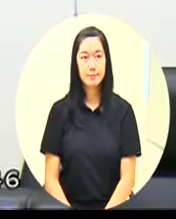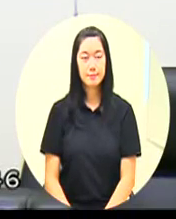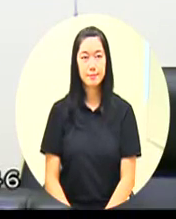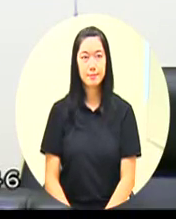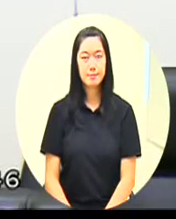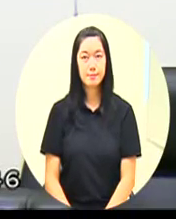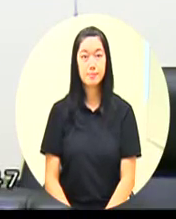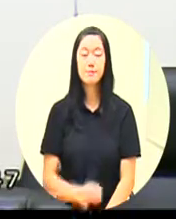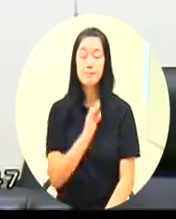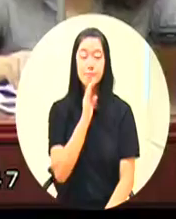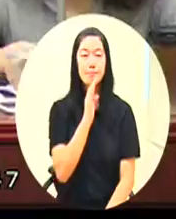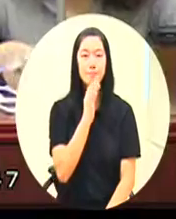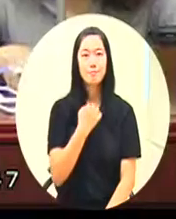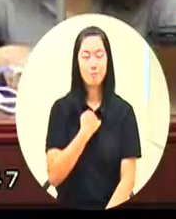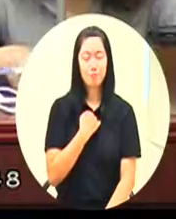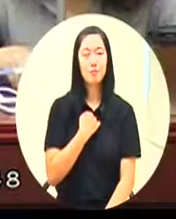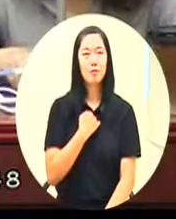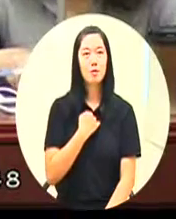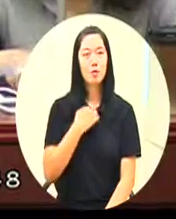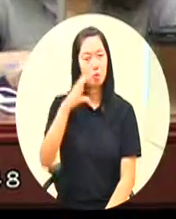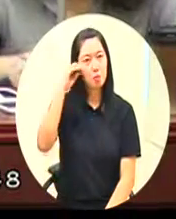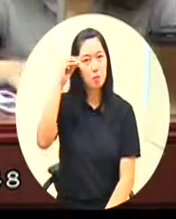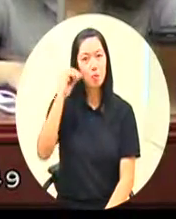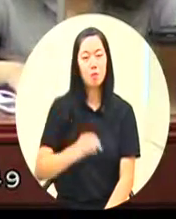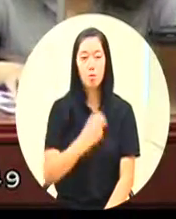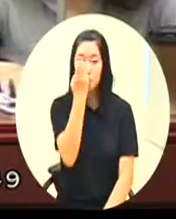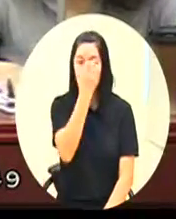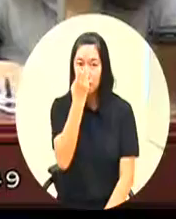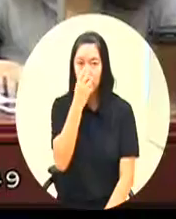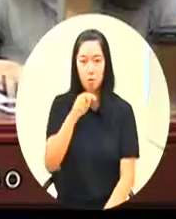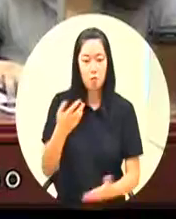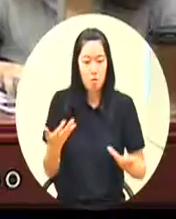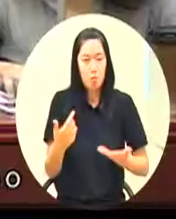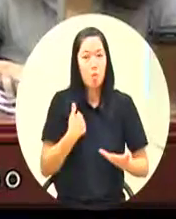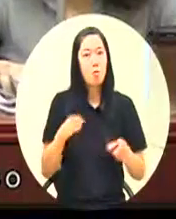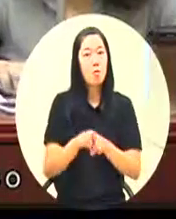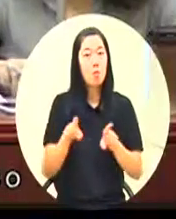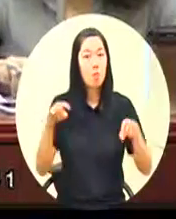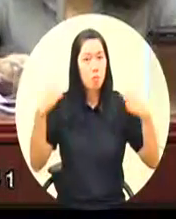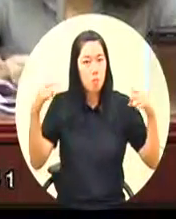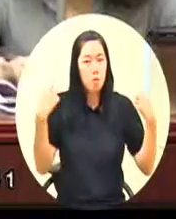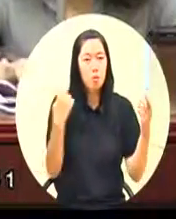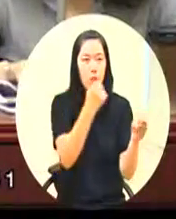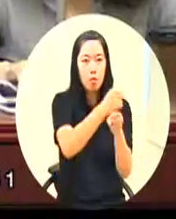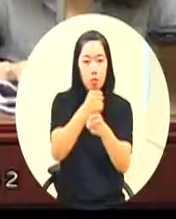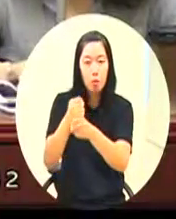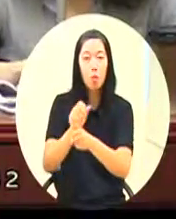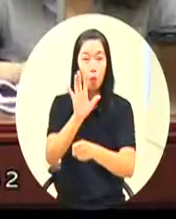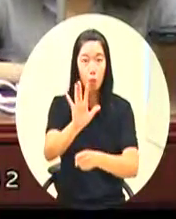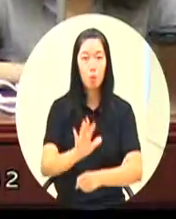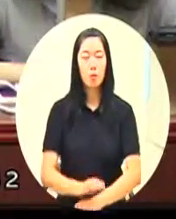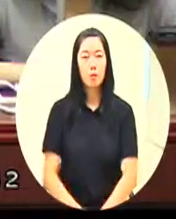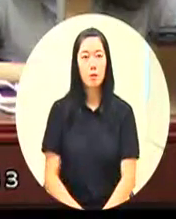是，我们会检测的部分，我们平时就有在做啦，嗯。